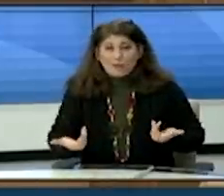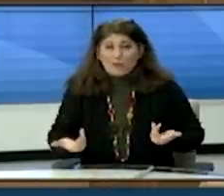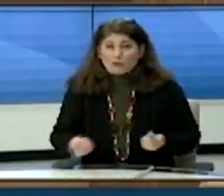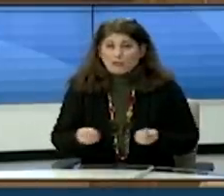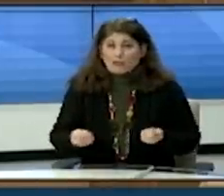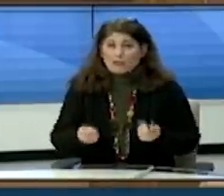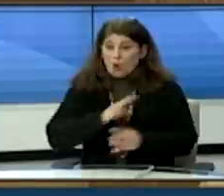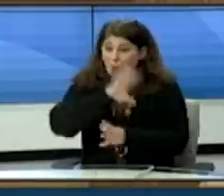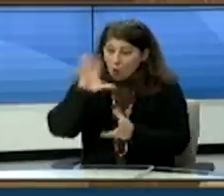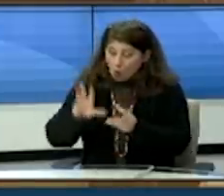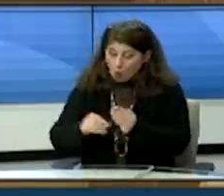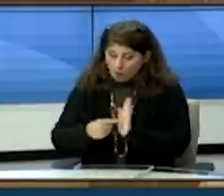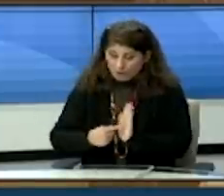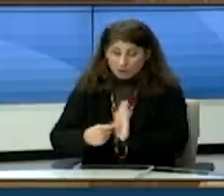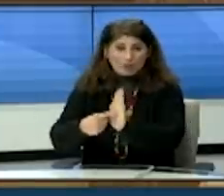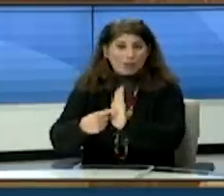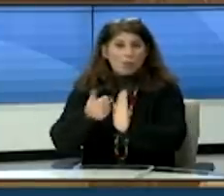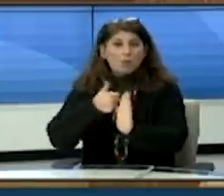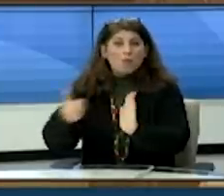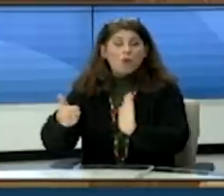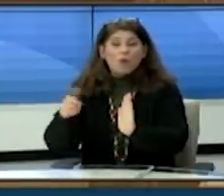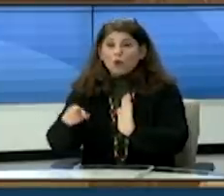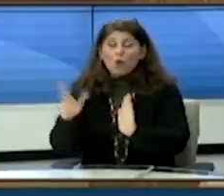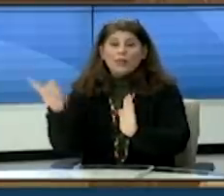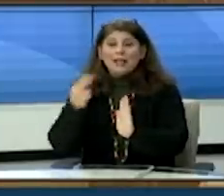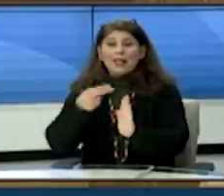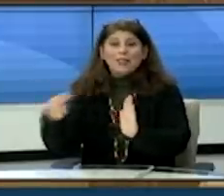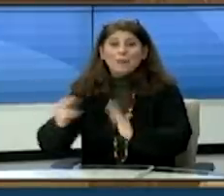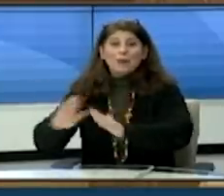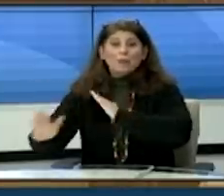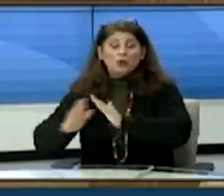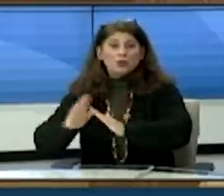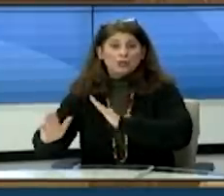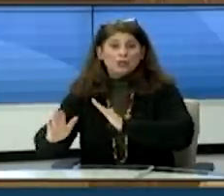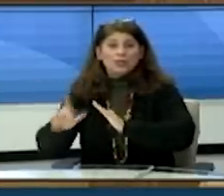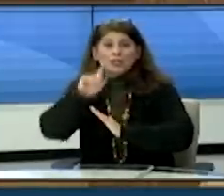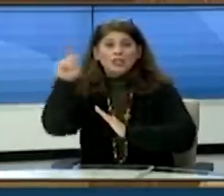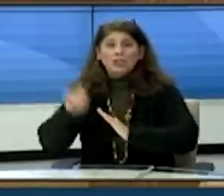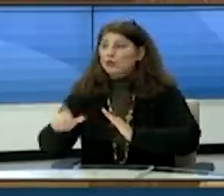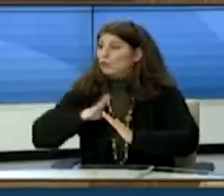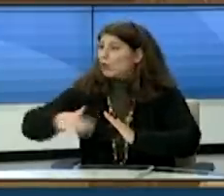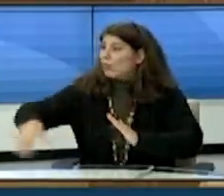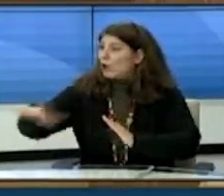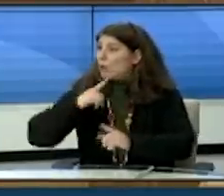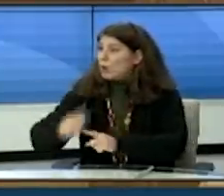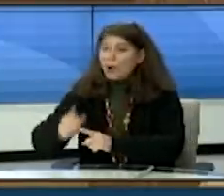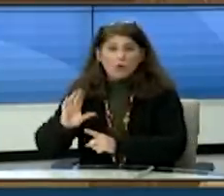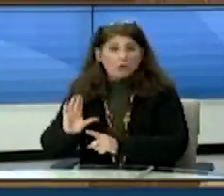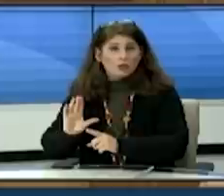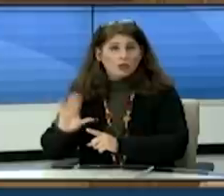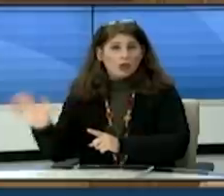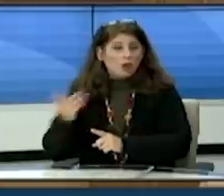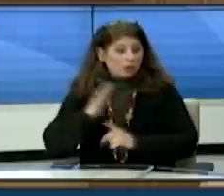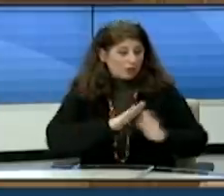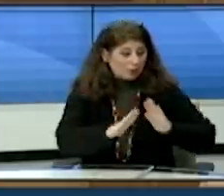γίνεται όλα αυτά να εμφανίζονται μόνο όταν πρόκειται να προστατευθεί η ζωή του λαού και όταν πρόκειται